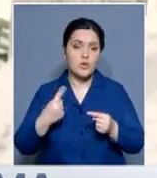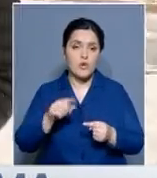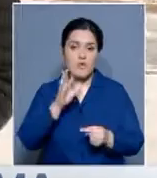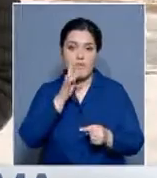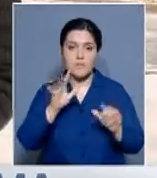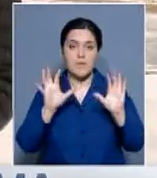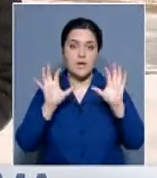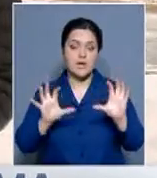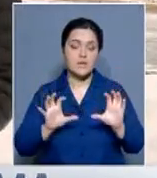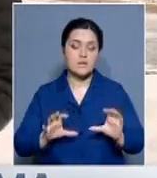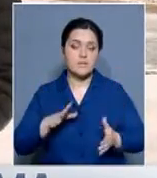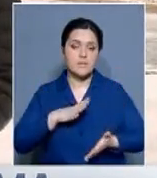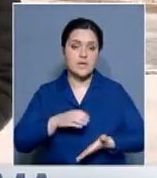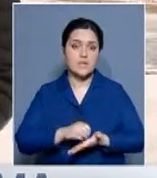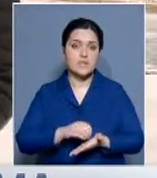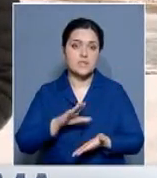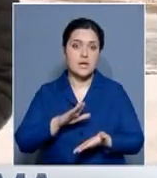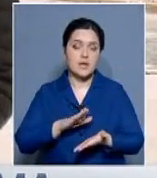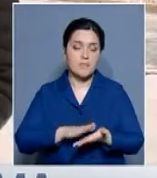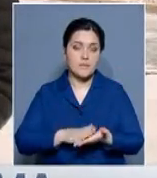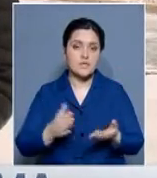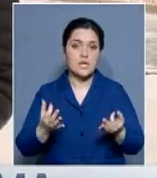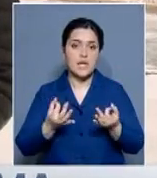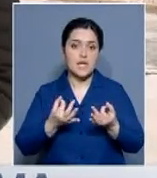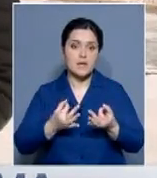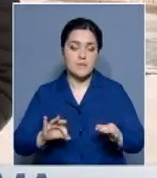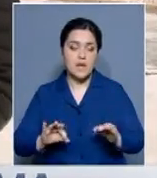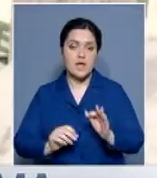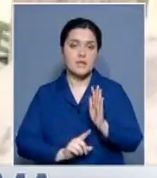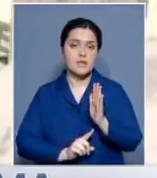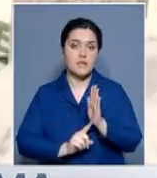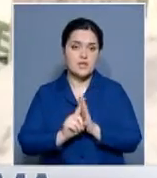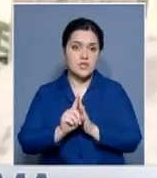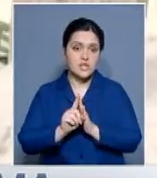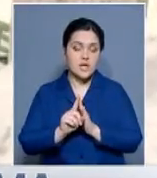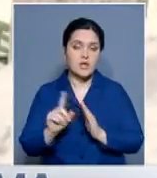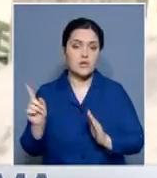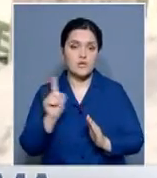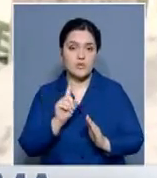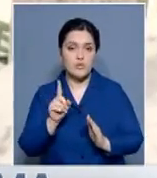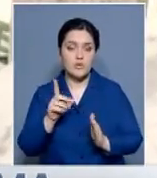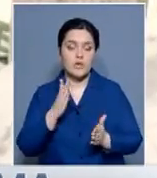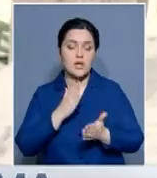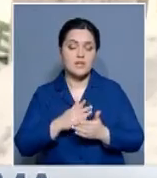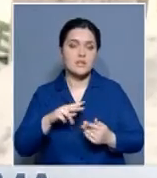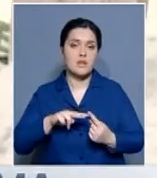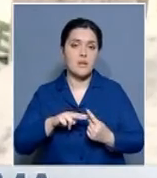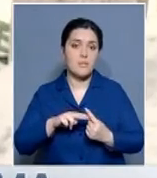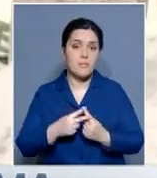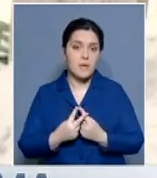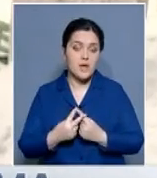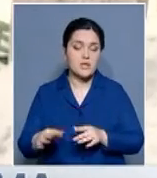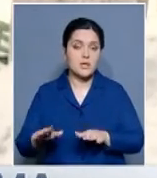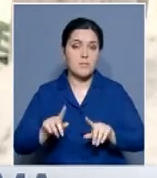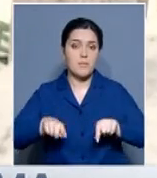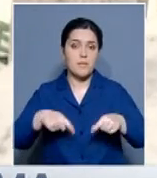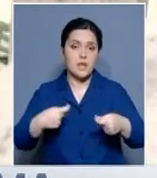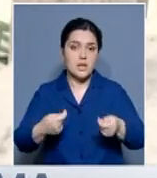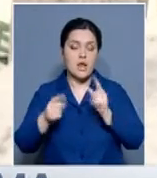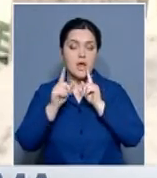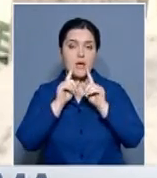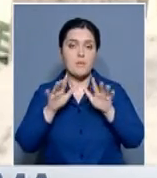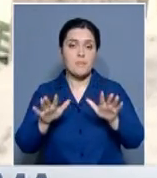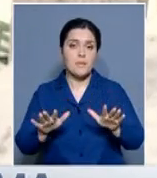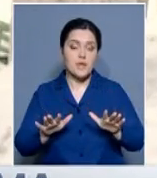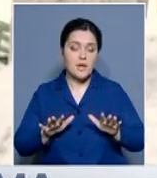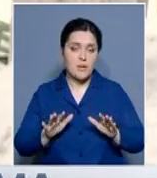Конституции было записано демократические начала. И то, что сейчас часть функций передается парламенту, наверное, правильно,